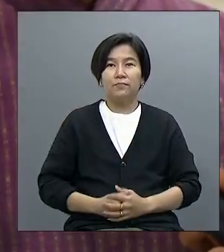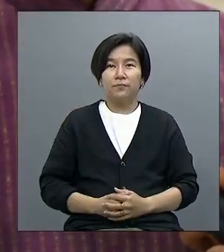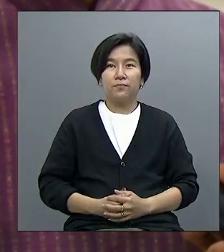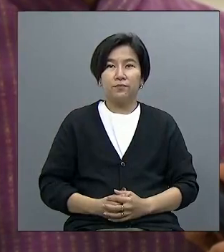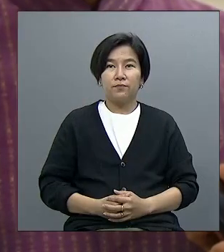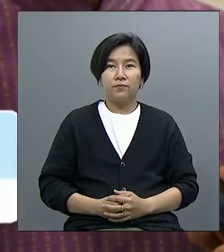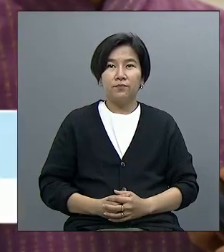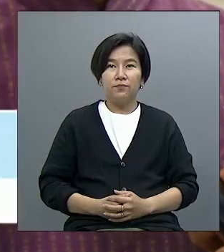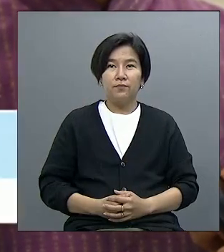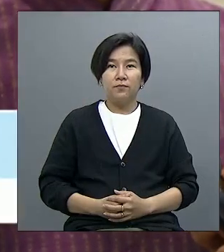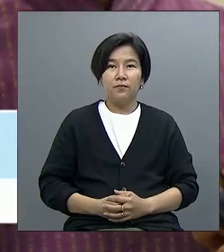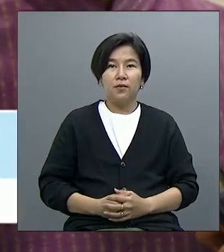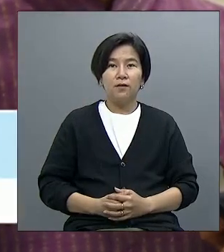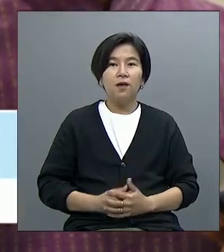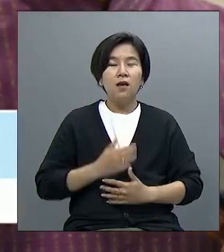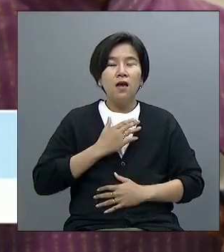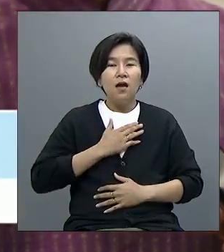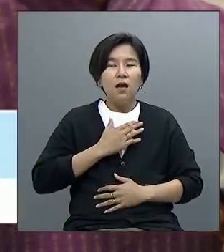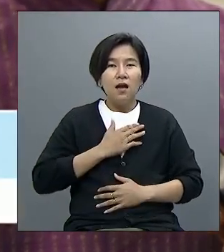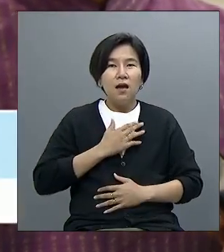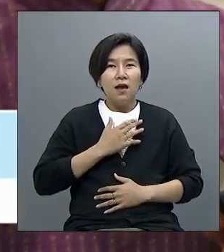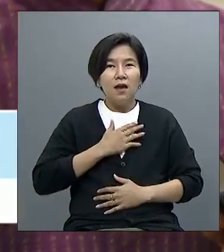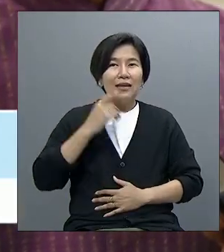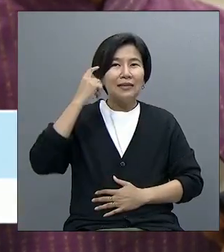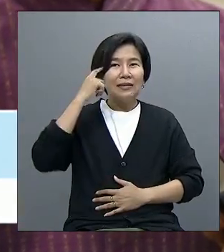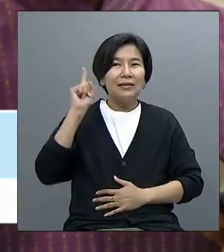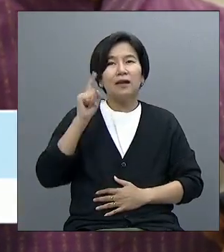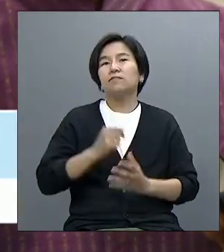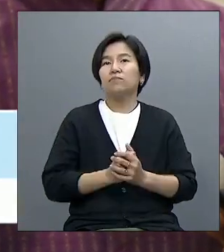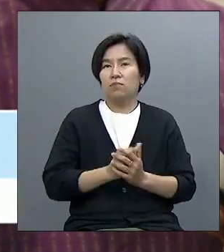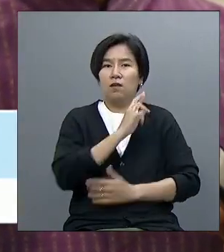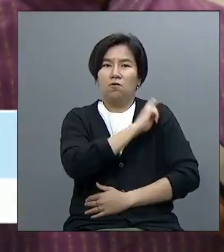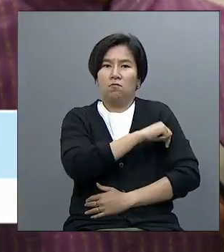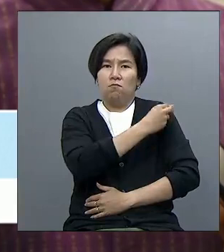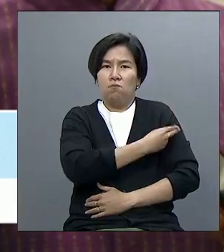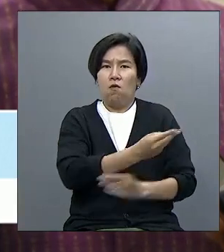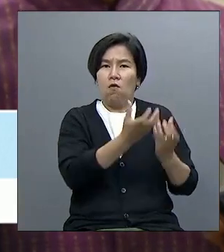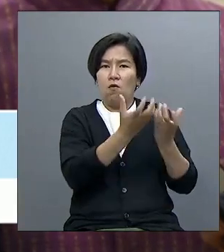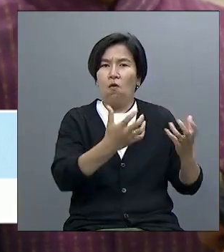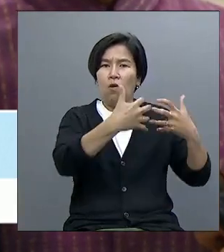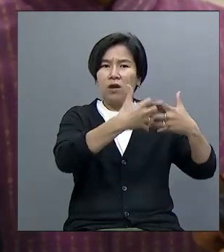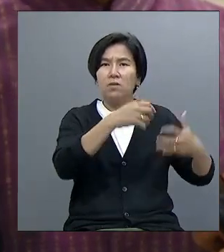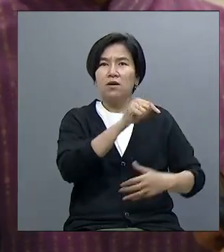หลักๆเลยนะผมเชื่ออย่างนึงนะครับว่าเครื่องมือแพทย์อ่ะมันมีอายุ